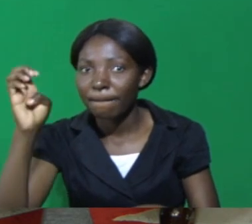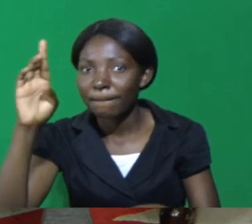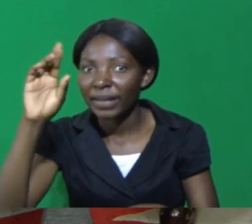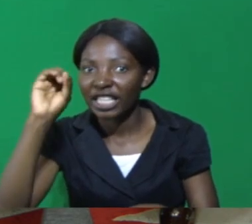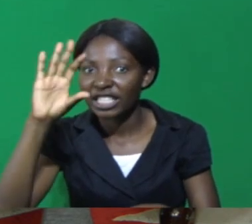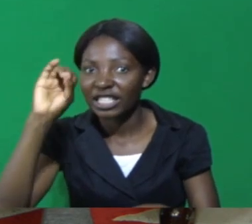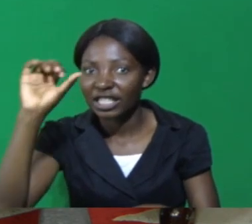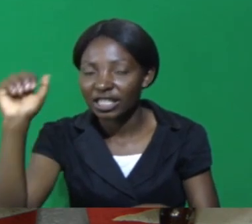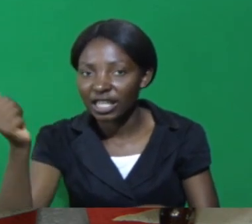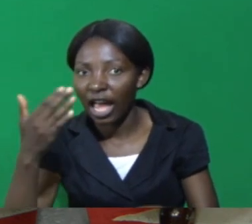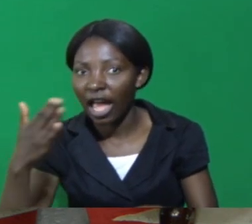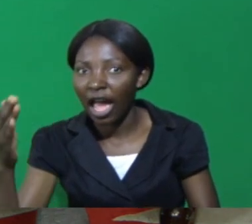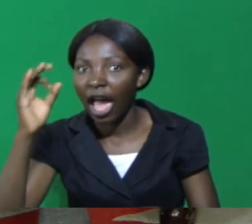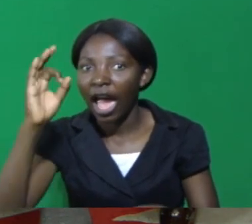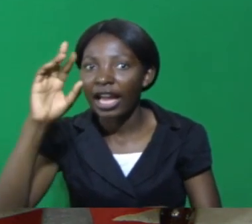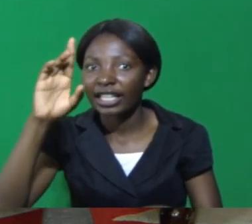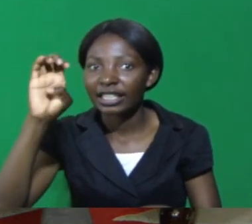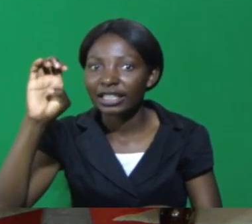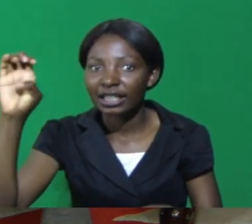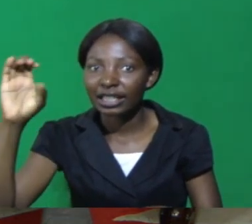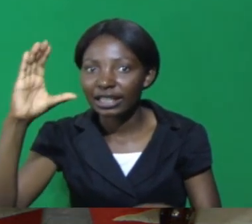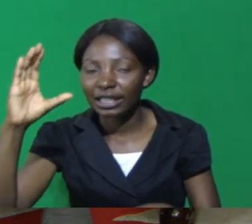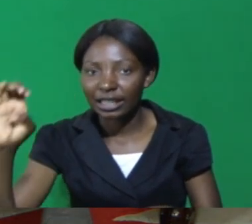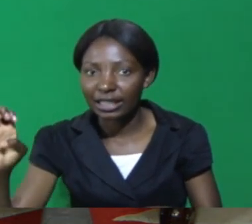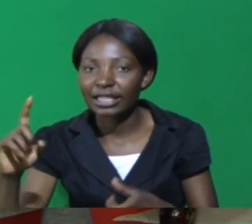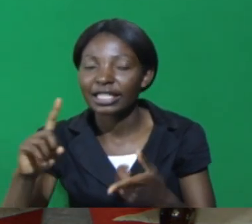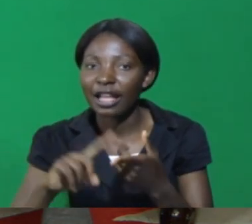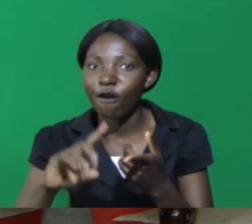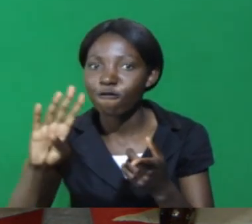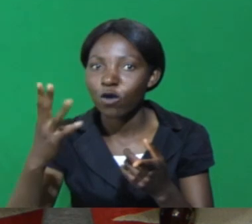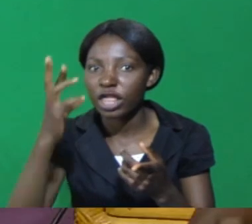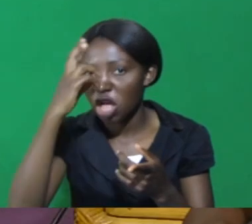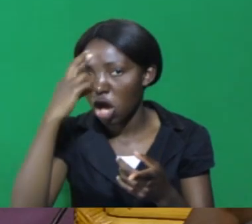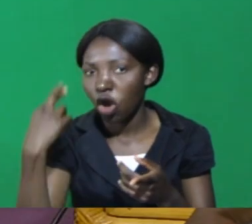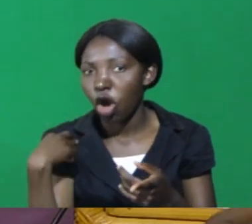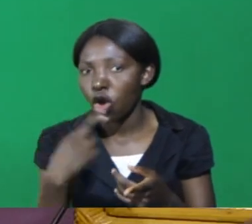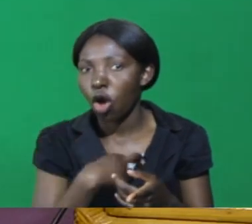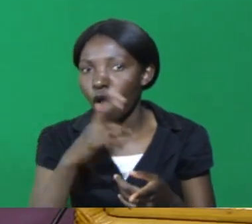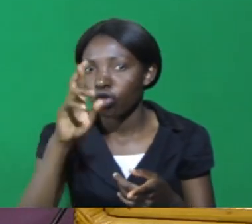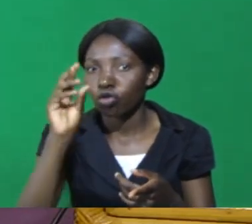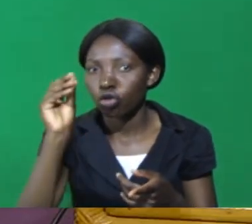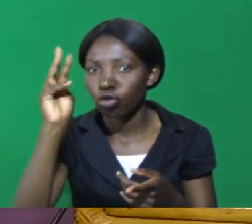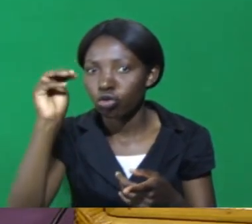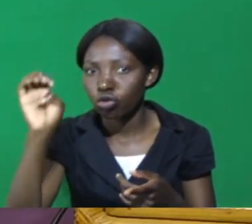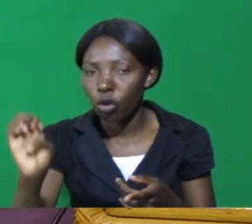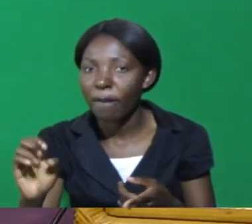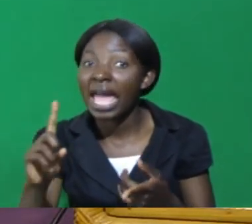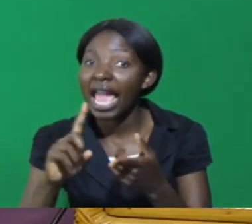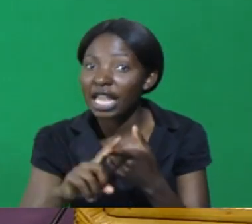ukapfuura, hweRoma hwana Caesar ukapfuura. Roma ndobva yabva yaparara ikaita madzimambo